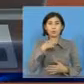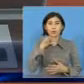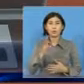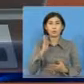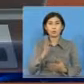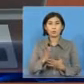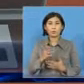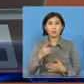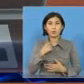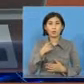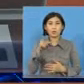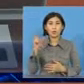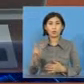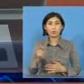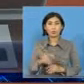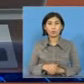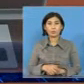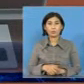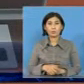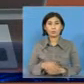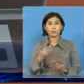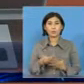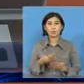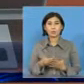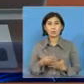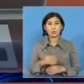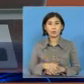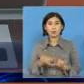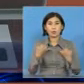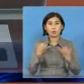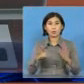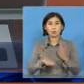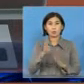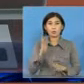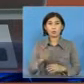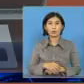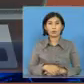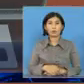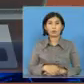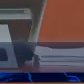әншіге халықтың бағасы да, құрметі де жоғары болады.